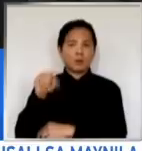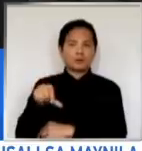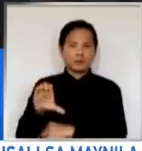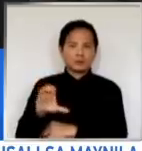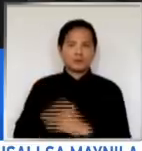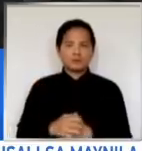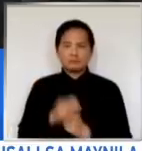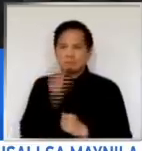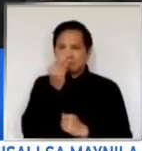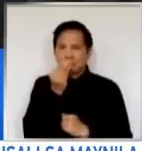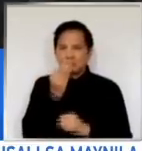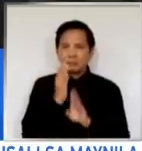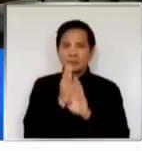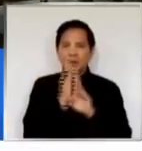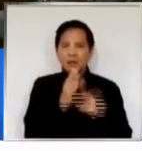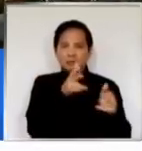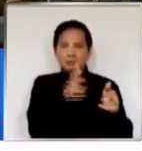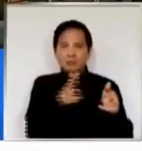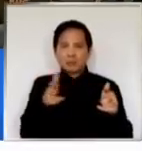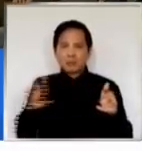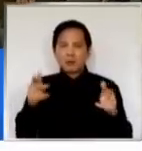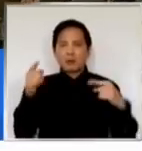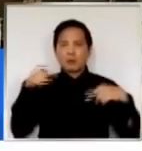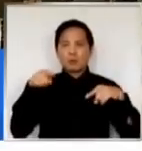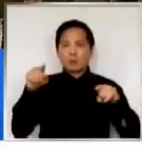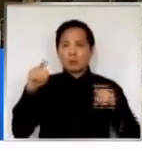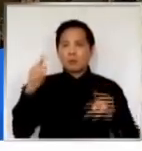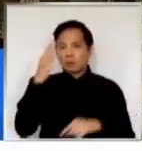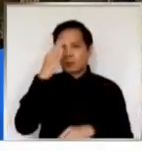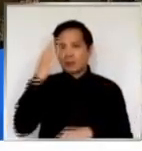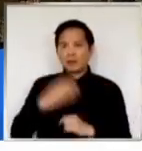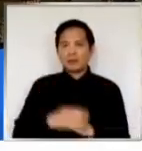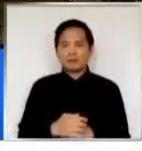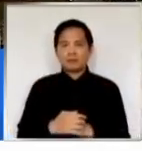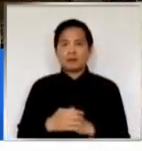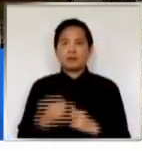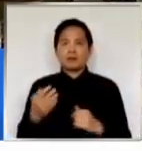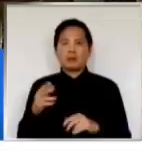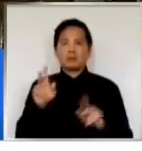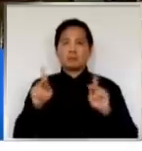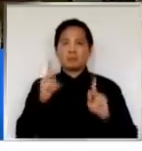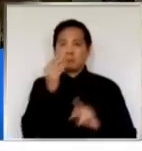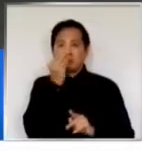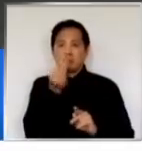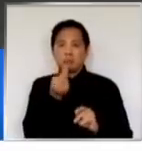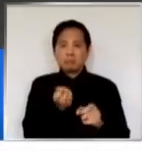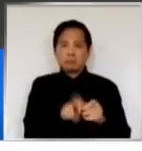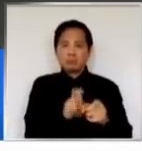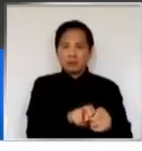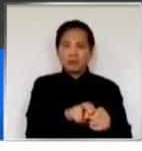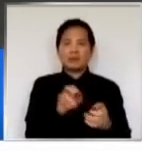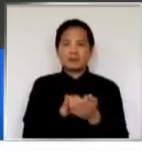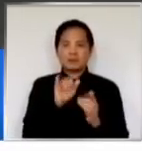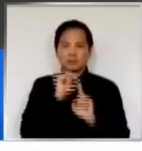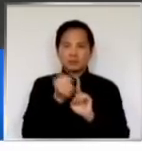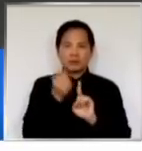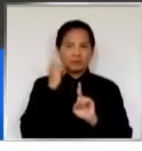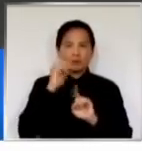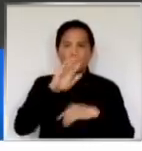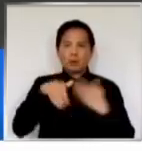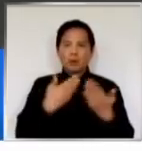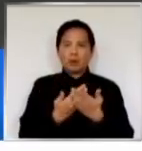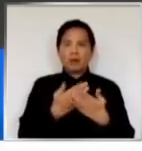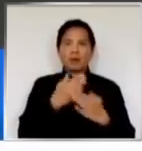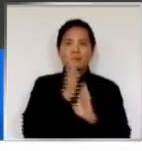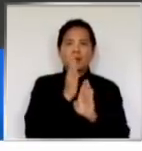at Hagonoy, Bulacan. Mangilan-ngilan lang din ang mga pasahero. Ganito rin ang sitwasyon sa Baliwag Terminal. Ayon sa isang konduktor na